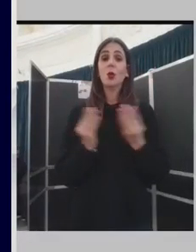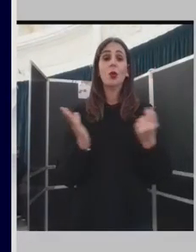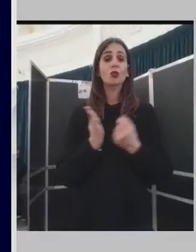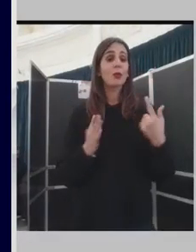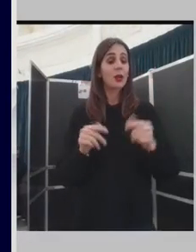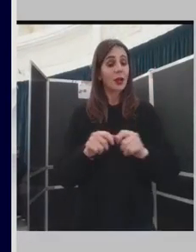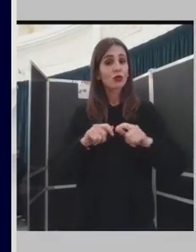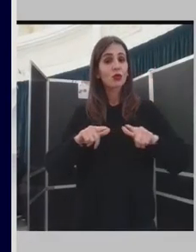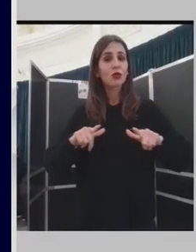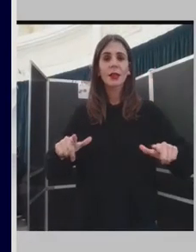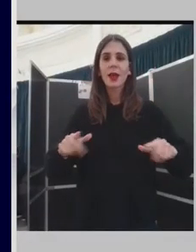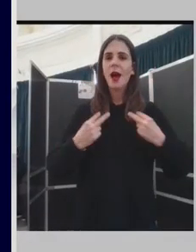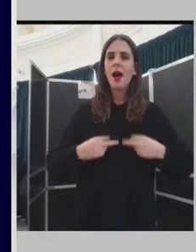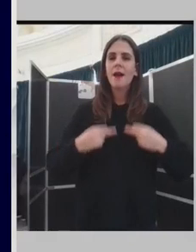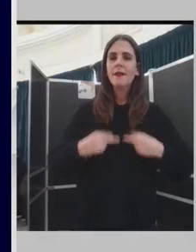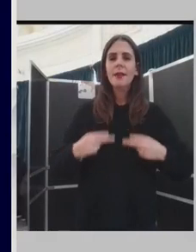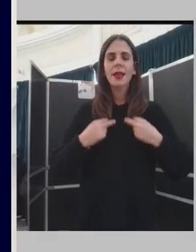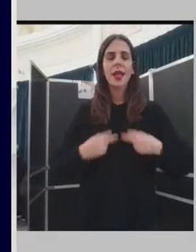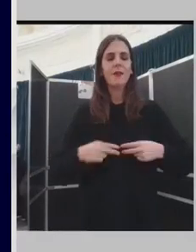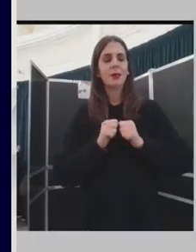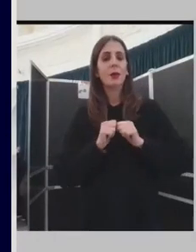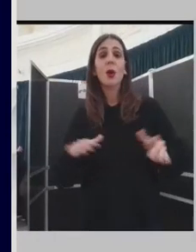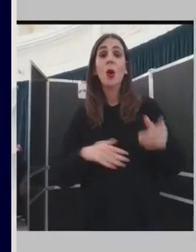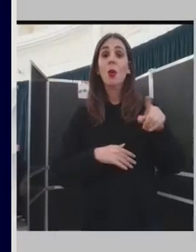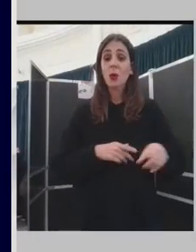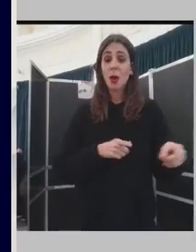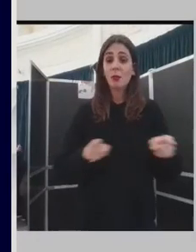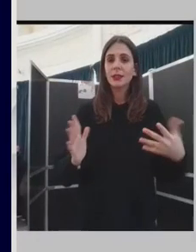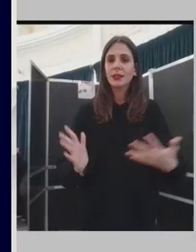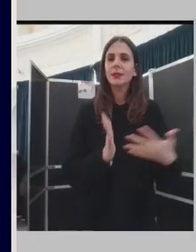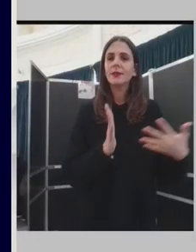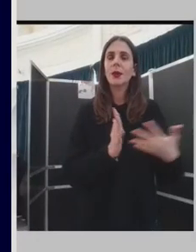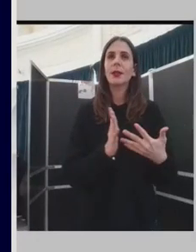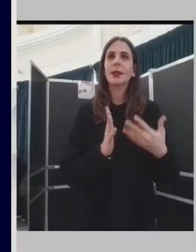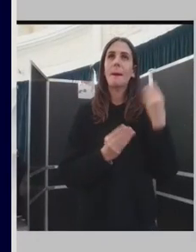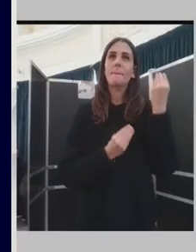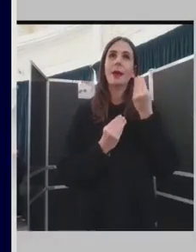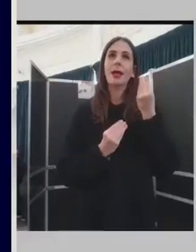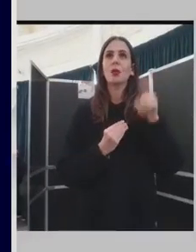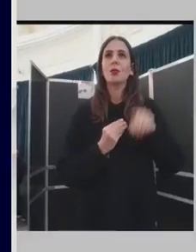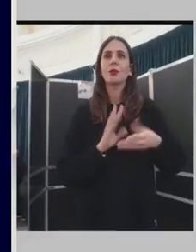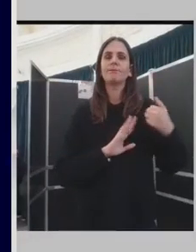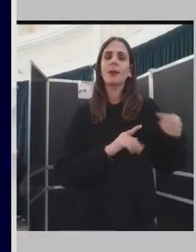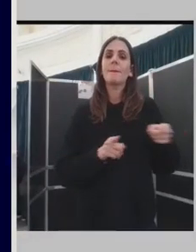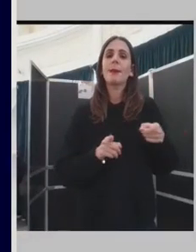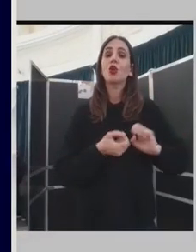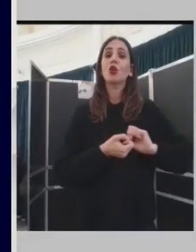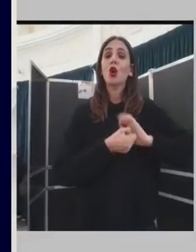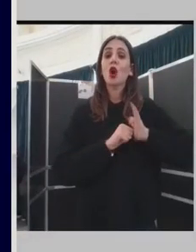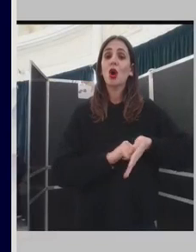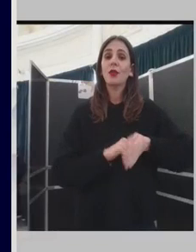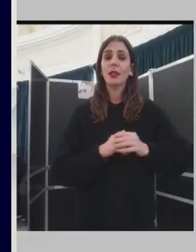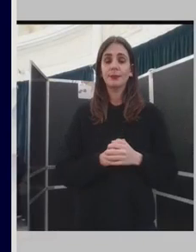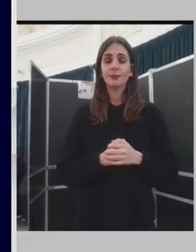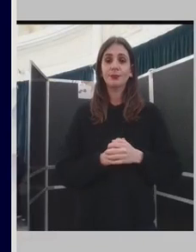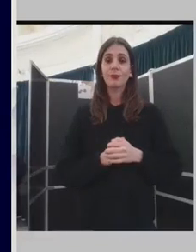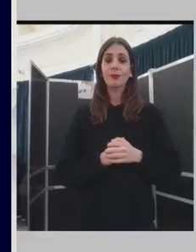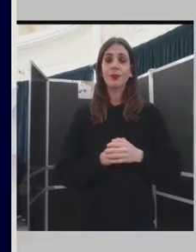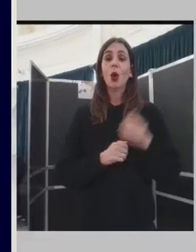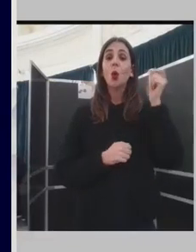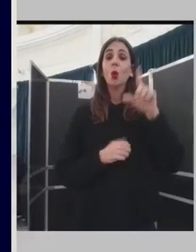città anche nei momenti di maggior difficoltà, penso al Covid. La cultura del soccorso è un programma in